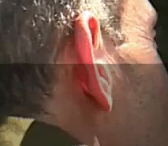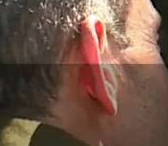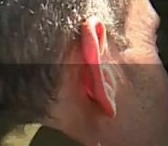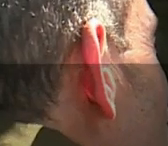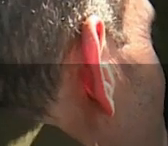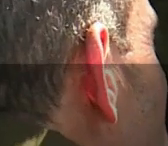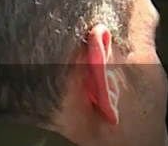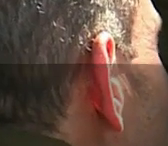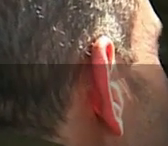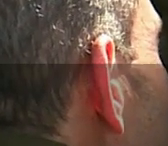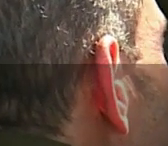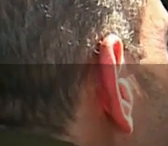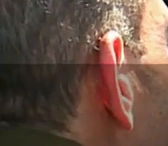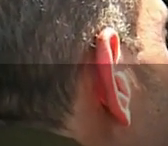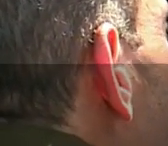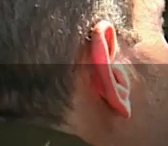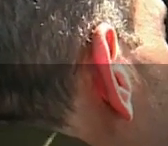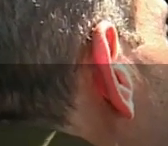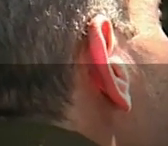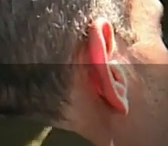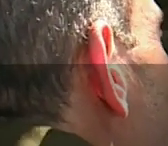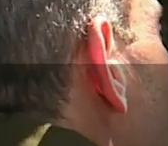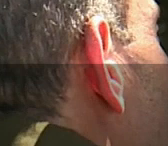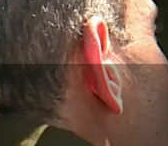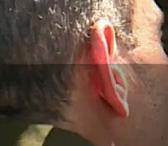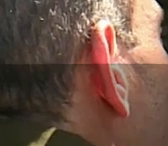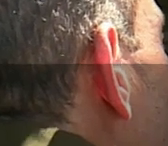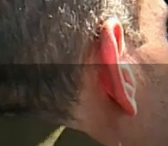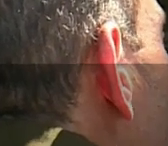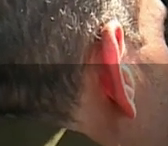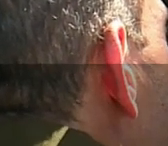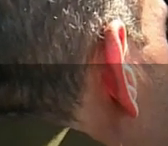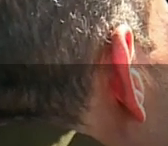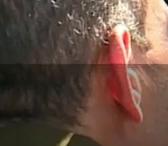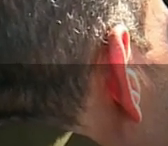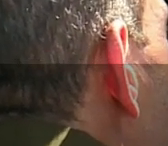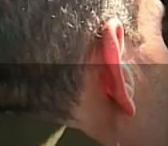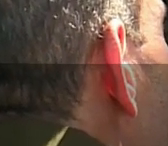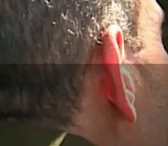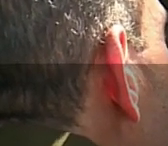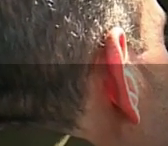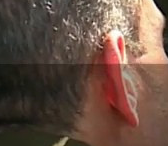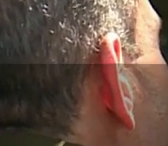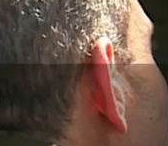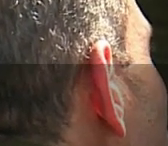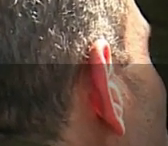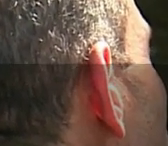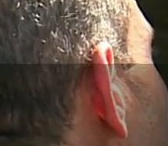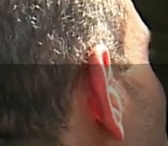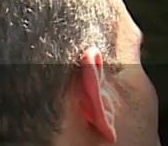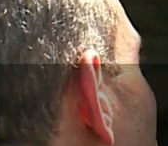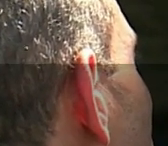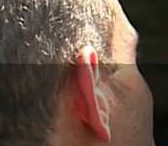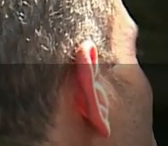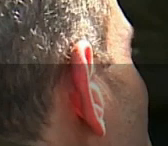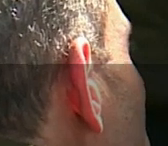להתבטא באנגלית-אמריקאית בצורה יוצאת מהכלל. ויש לו עוד תכונות טובות, אבל יש נושאים שאני לא אכנס לך לדיון, אני חושב